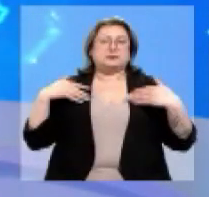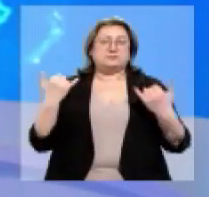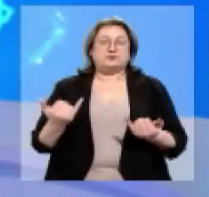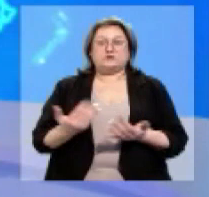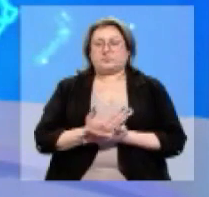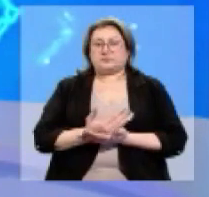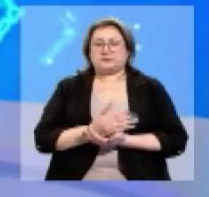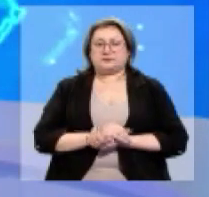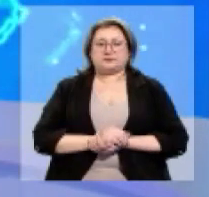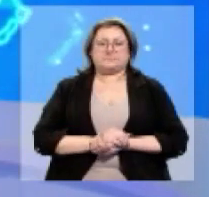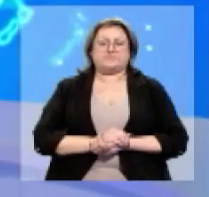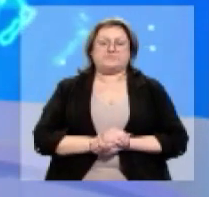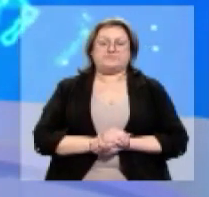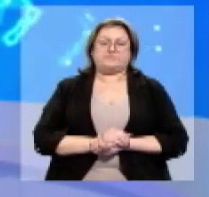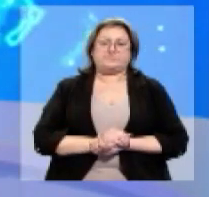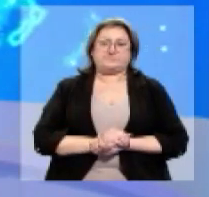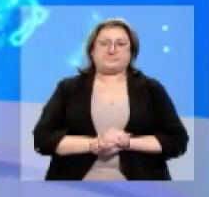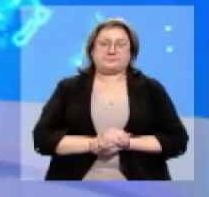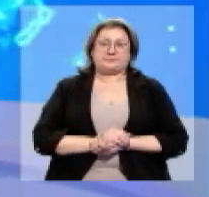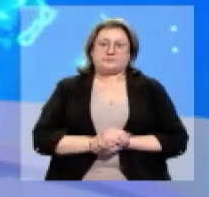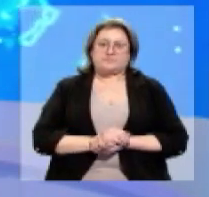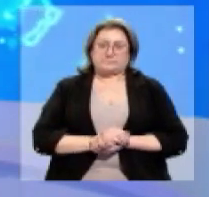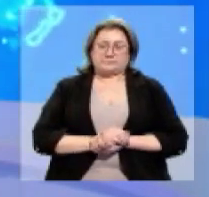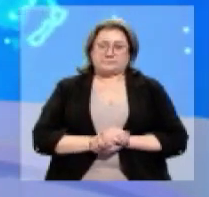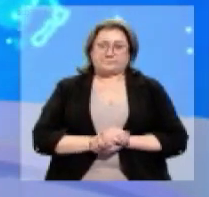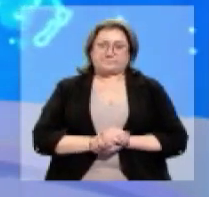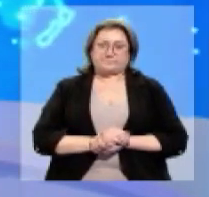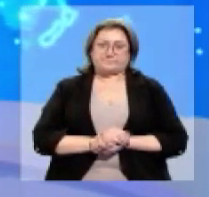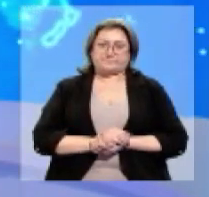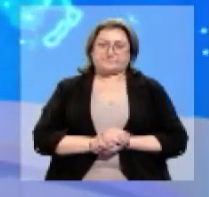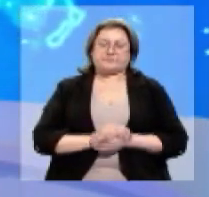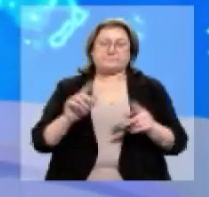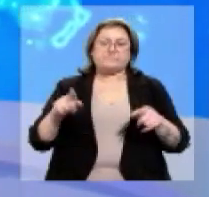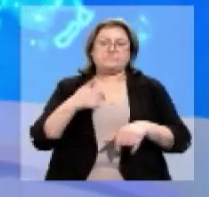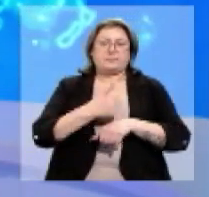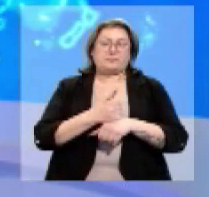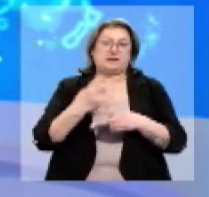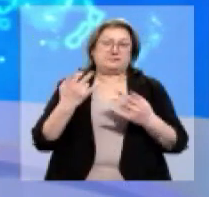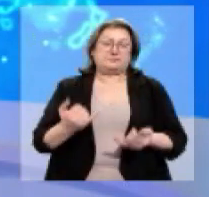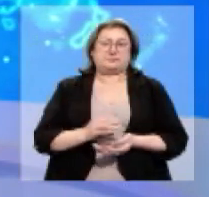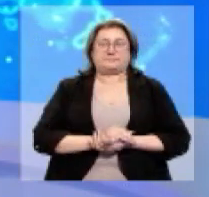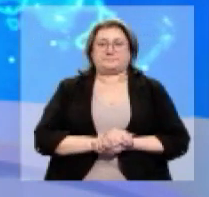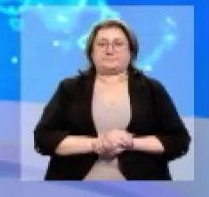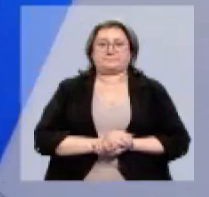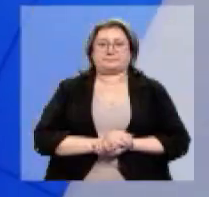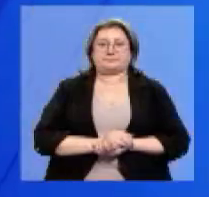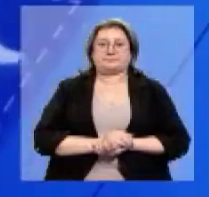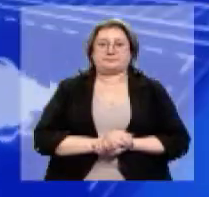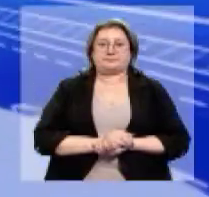Здравствуйте, в эфире новости студии Алмажана Манкильдинова. Сурдоперевод Оксана Отечко. Коротко о главном на сегодня.